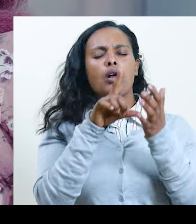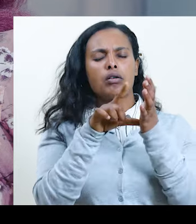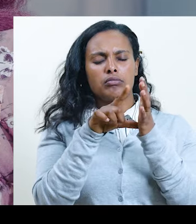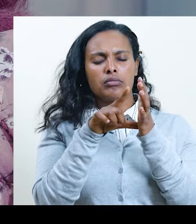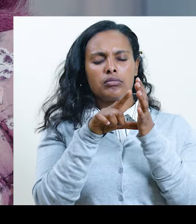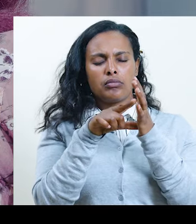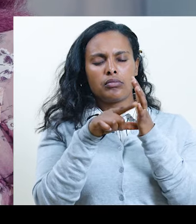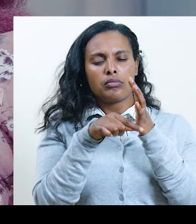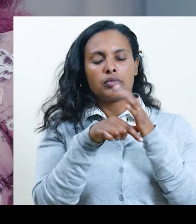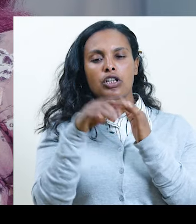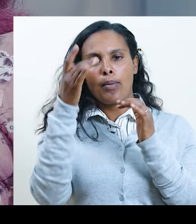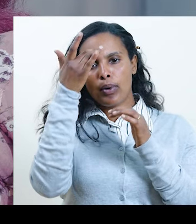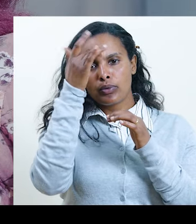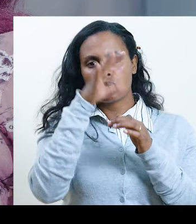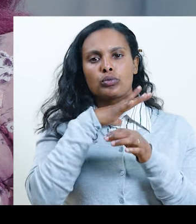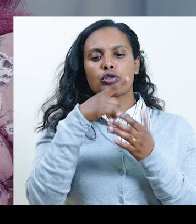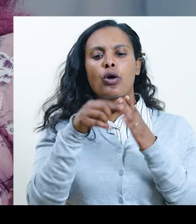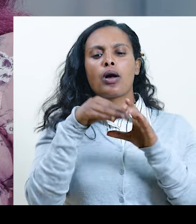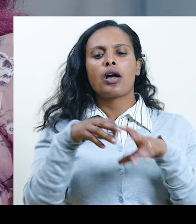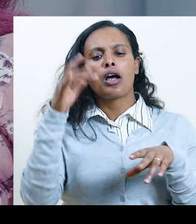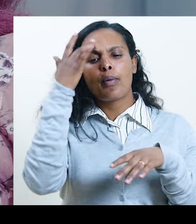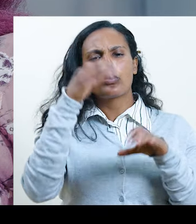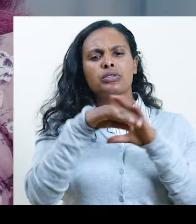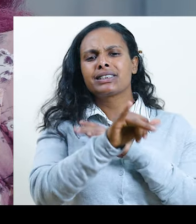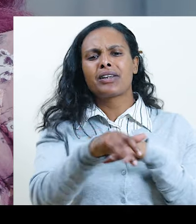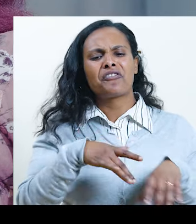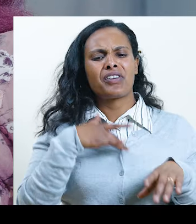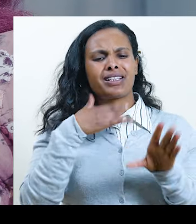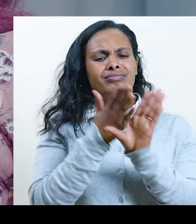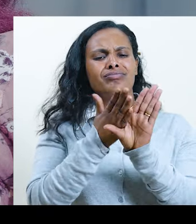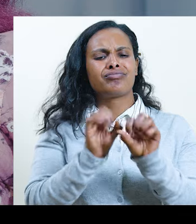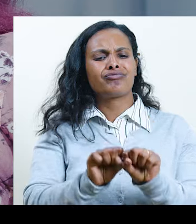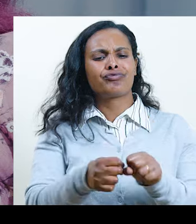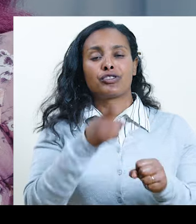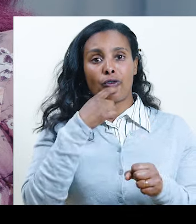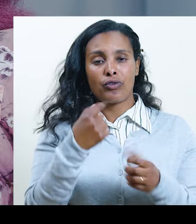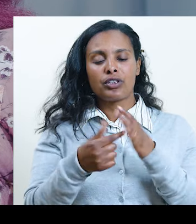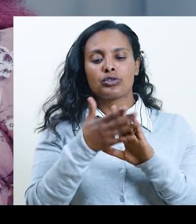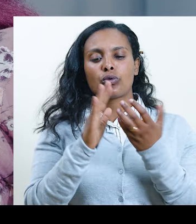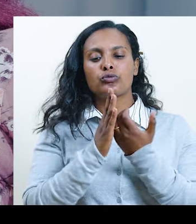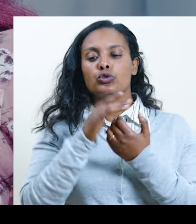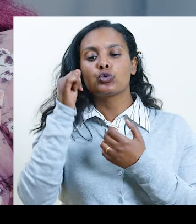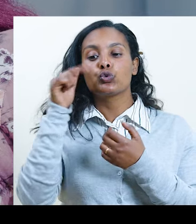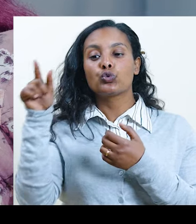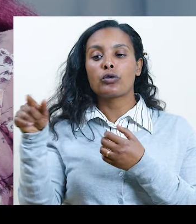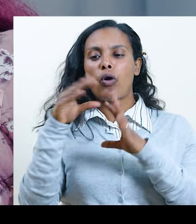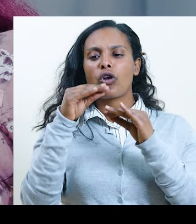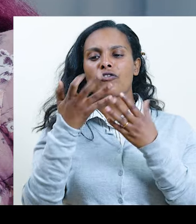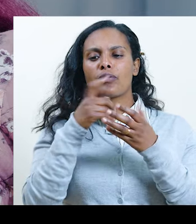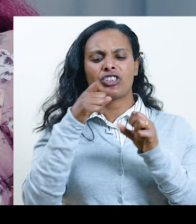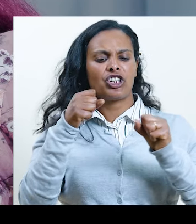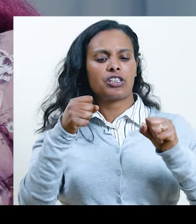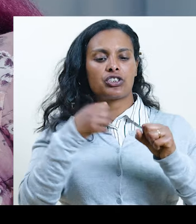ደቂቃ። የታመሙ ሰዎች ናቸው በሷ ህመም ውስጥ ነው ያሉትና እንዴት ነው ትሪት አድርጌ እሷን ማውራት